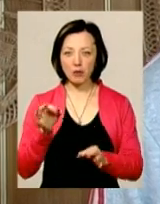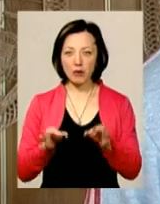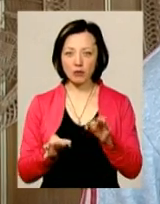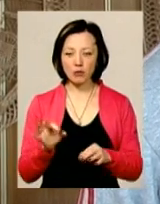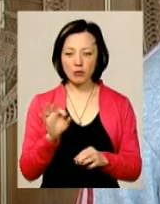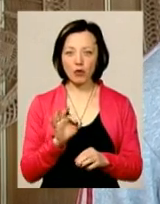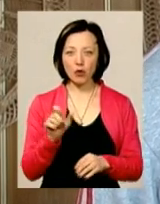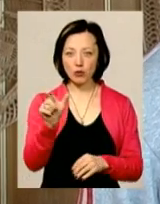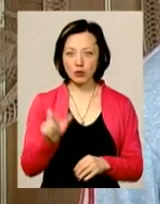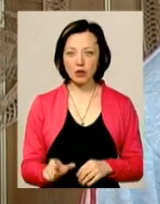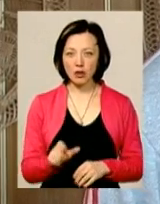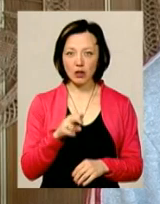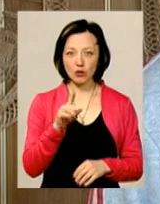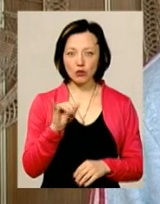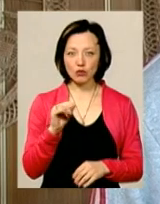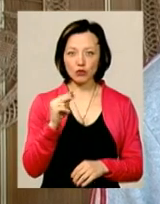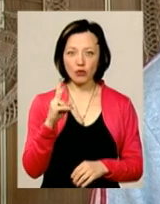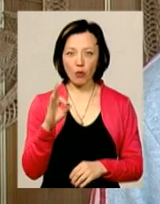дій судді Дружкової, яка